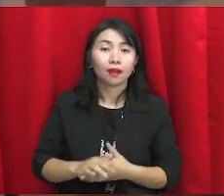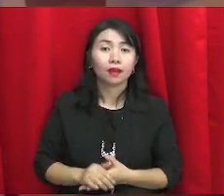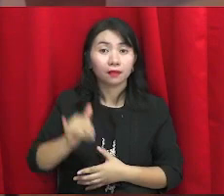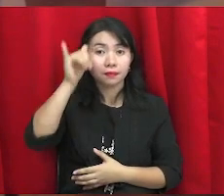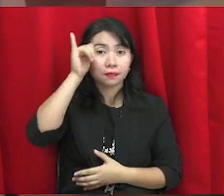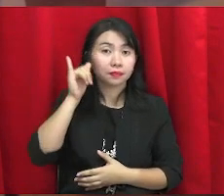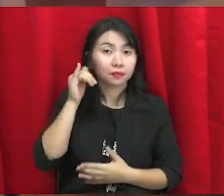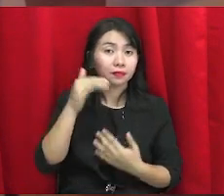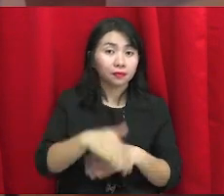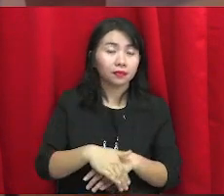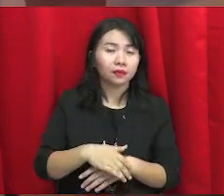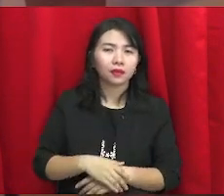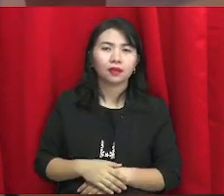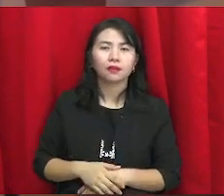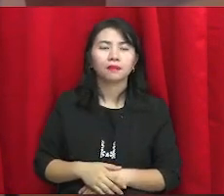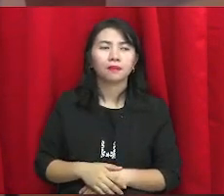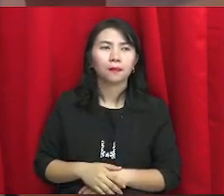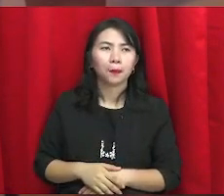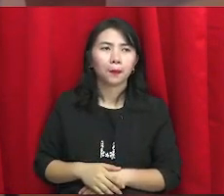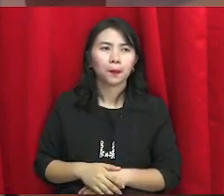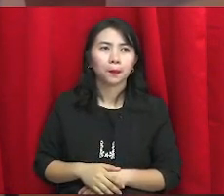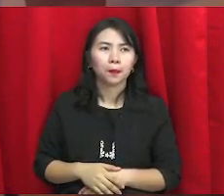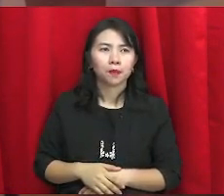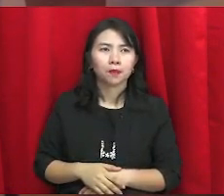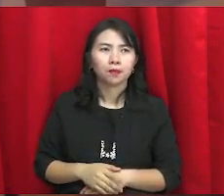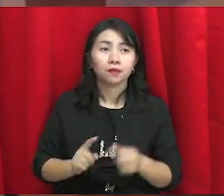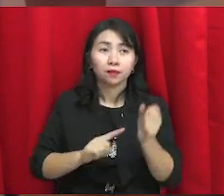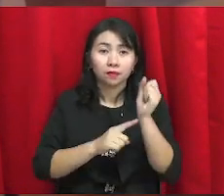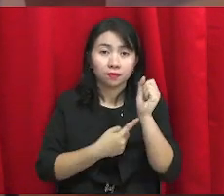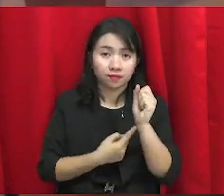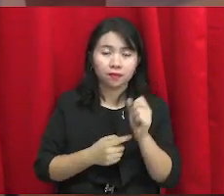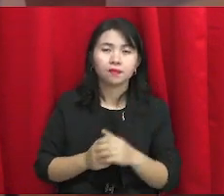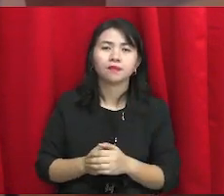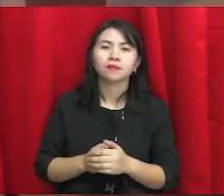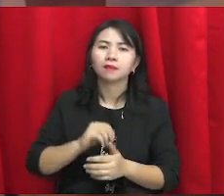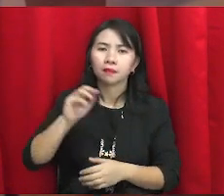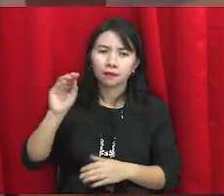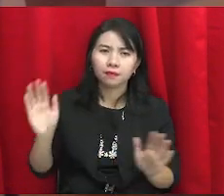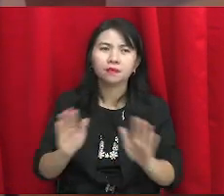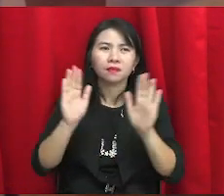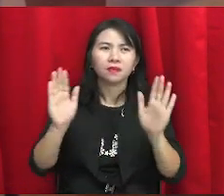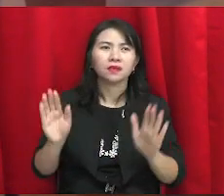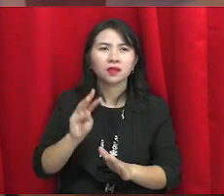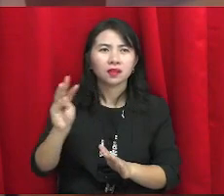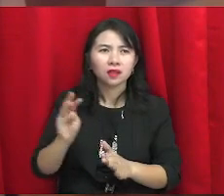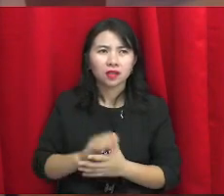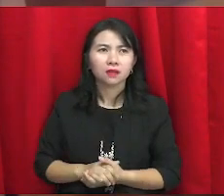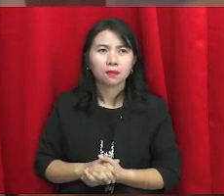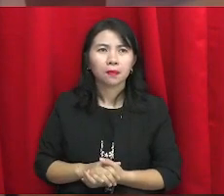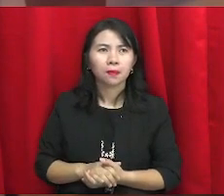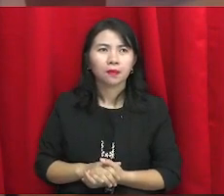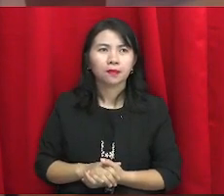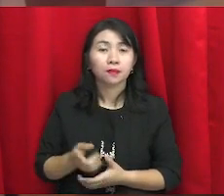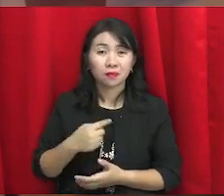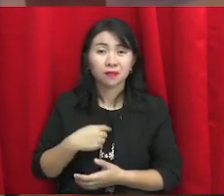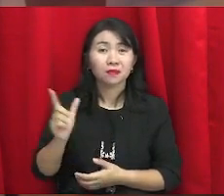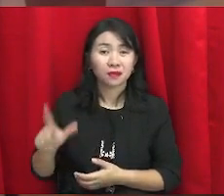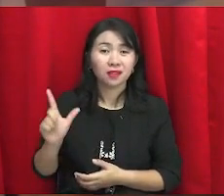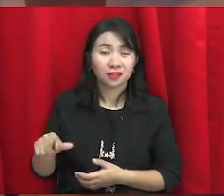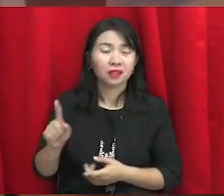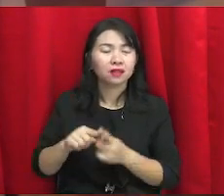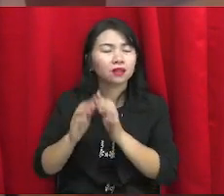sa buong mula pa nung Linggo ng gabi, halos nalilate ako talaga matulog na